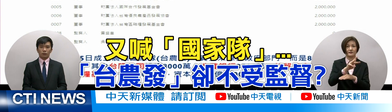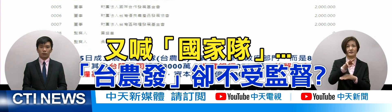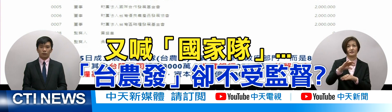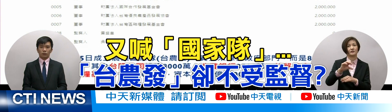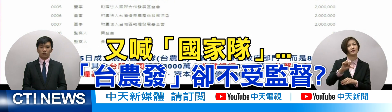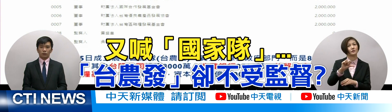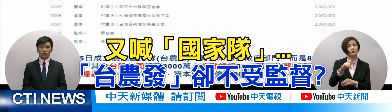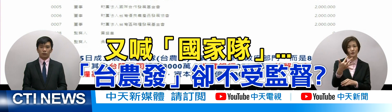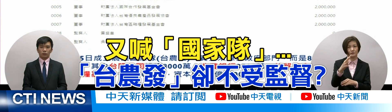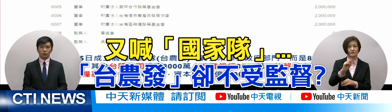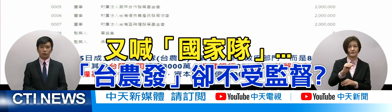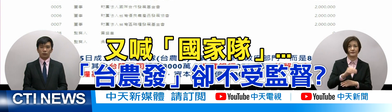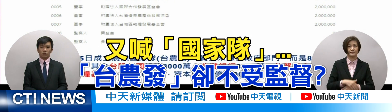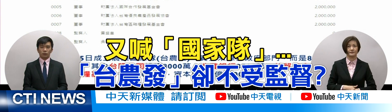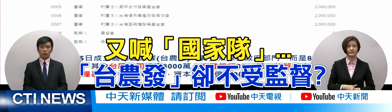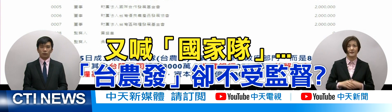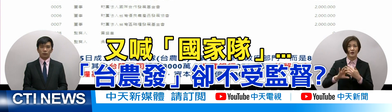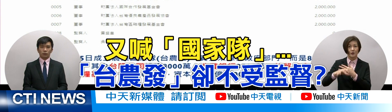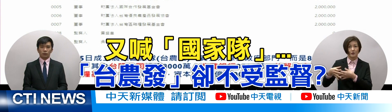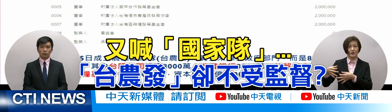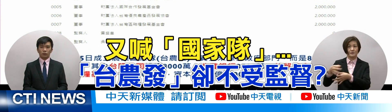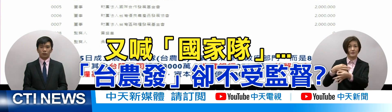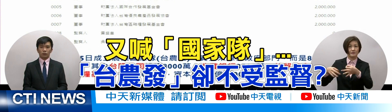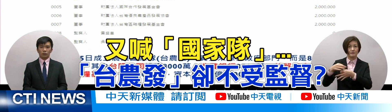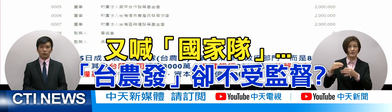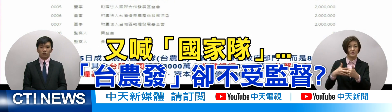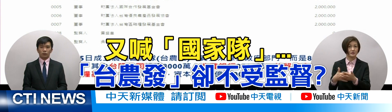3500万，外贸协会、